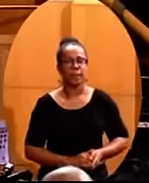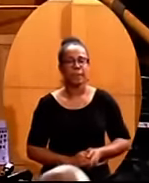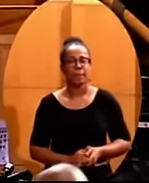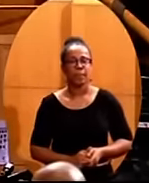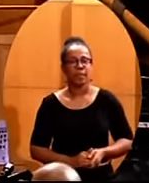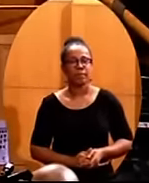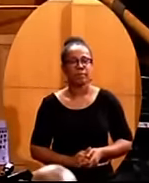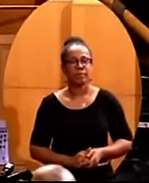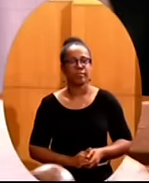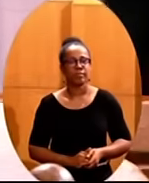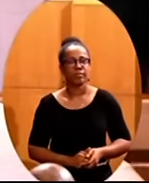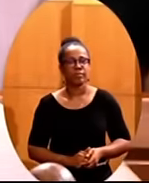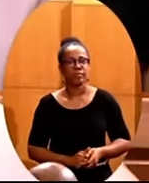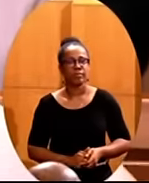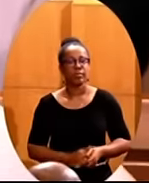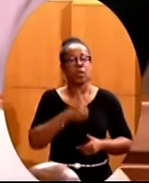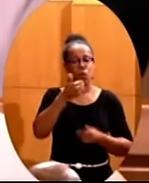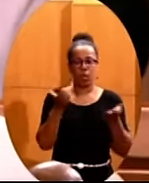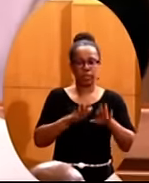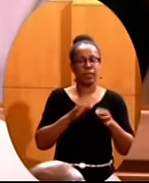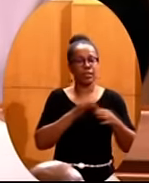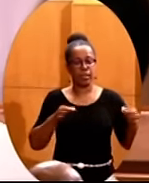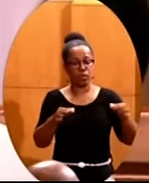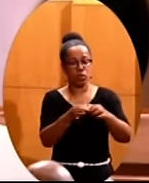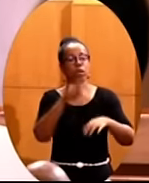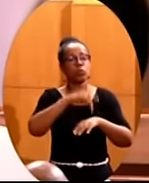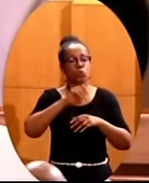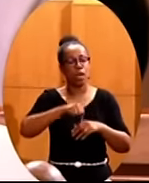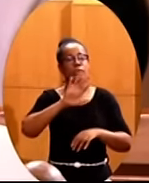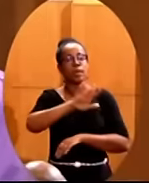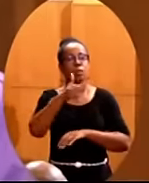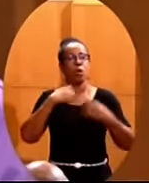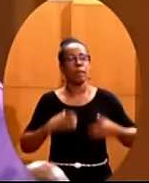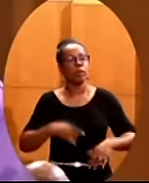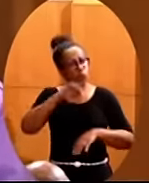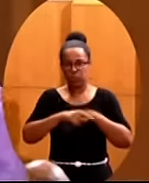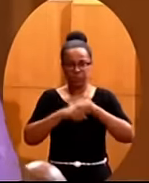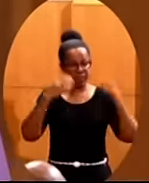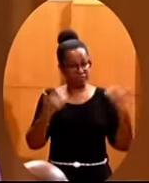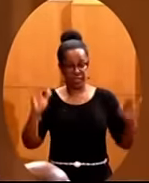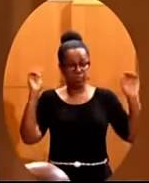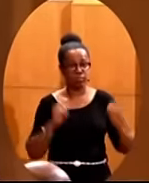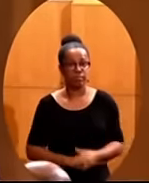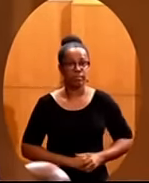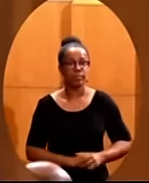fait une assemblée territoriale composée de 51 membres c'est